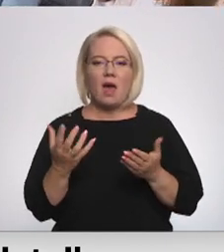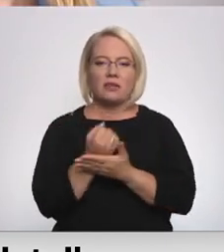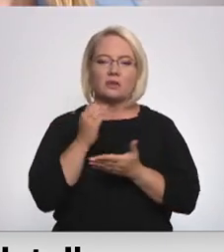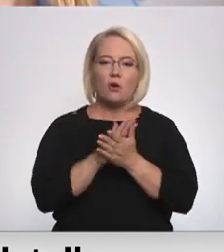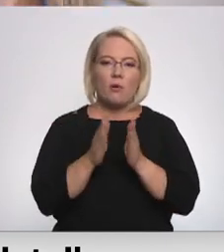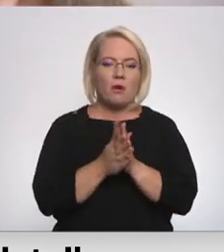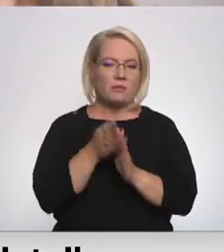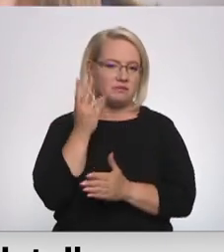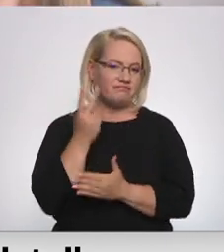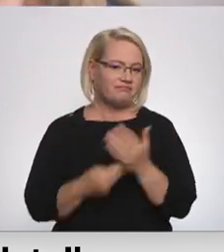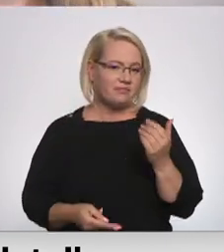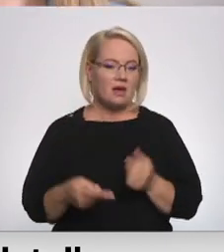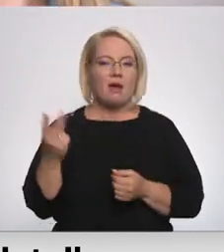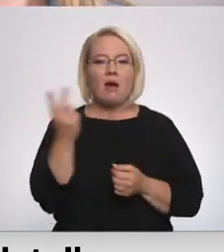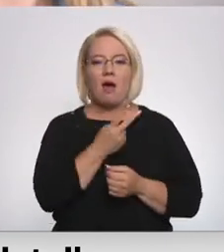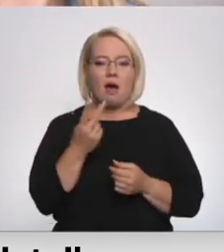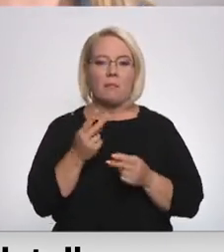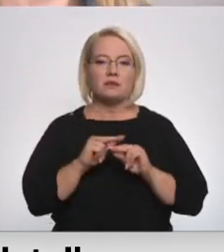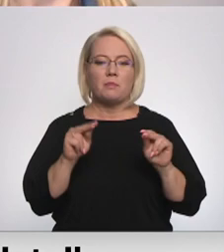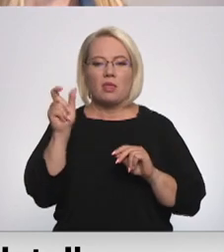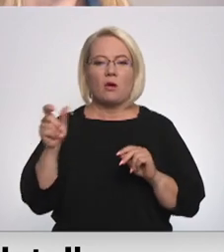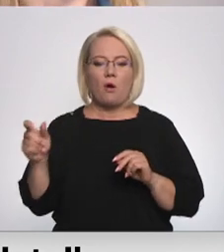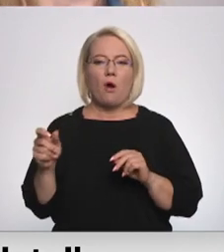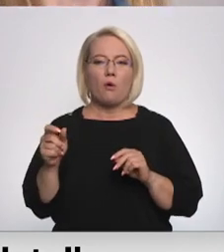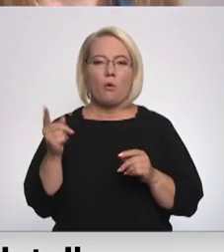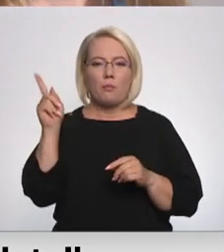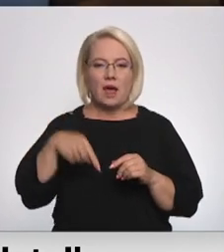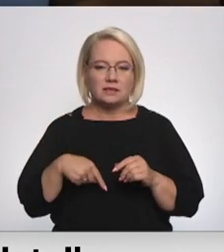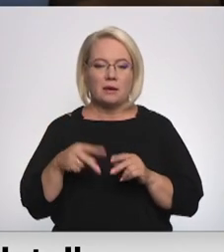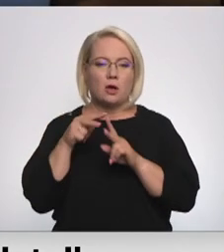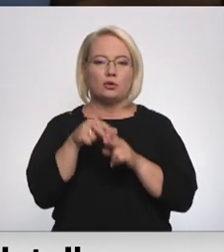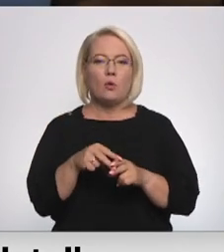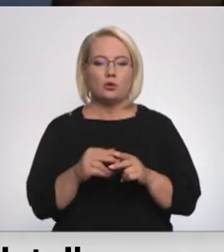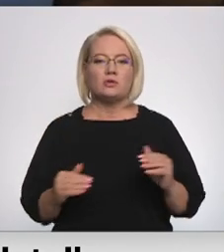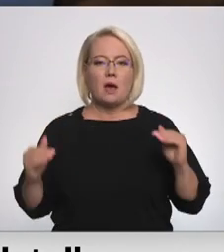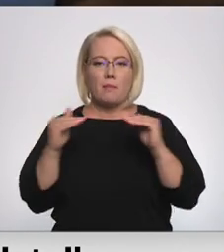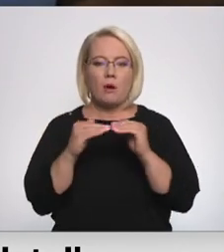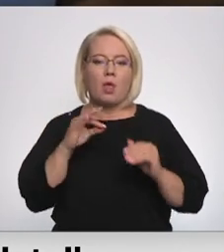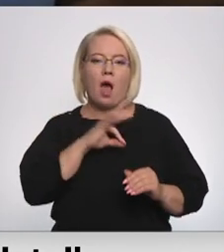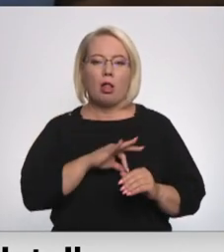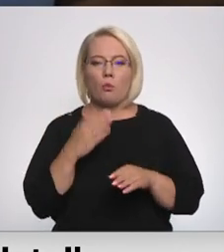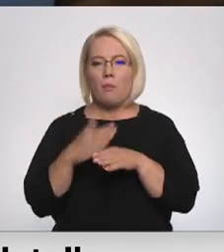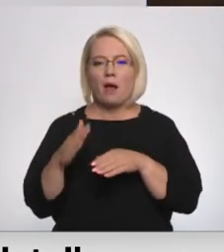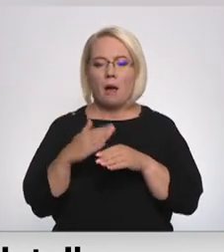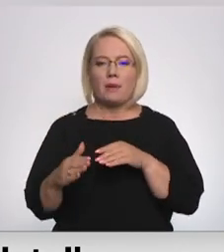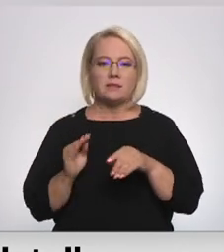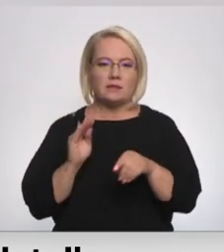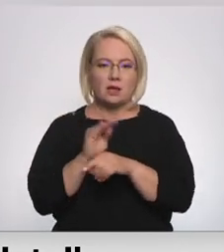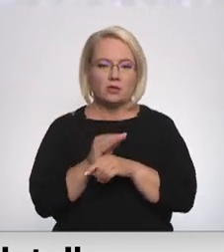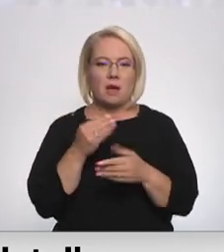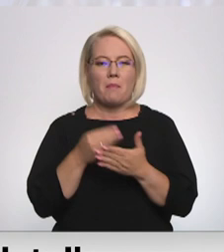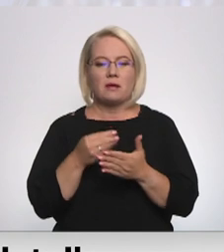izgāzušies. Abas pedagogu prasības, slodžu sabalansēšana un algu pakāpeniska celšana